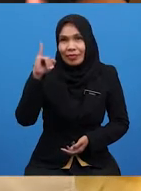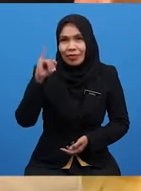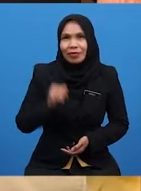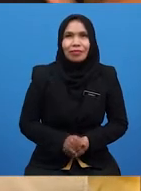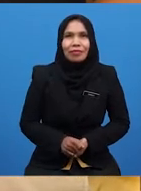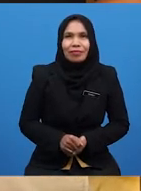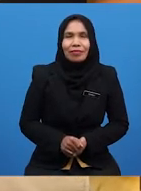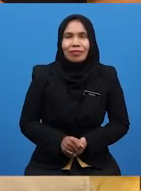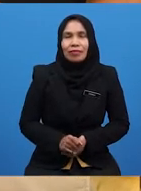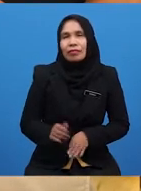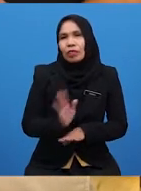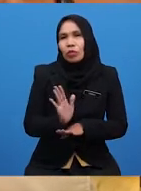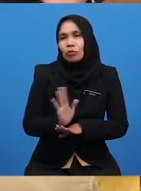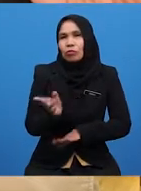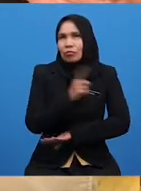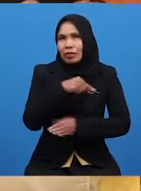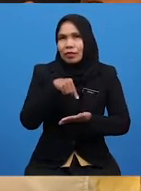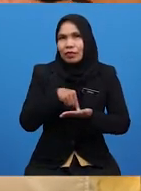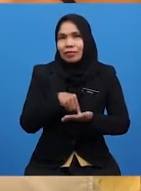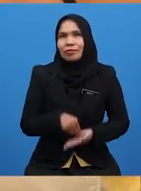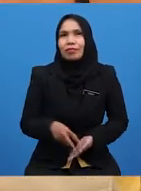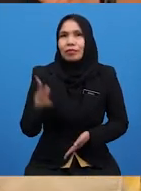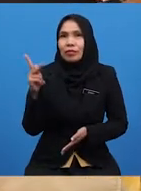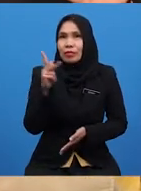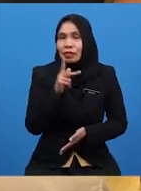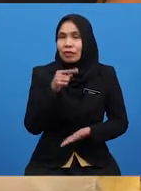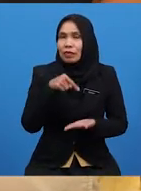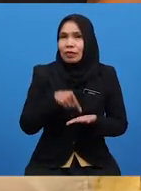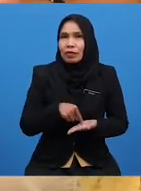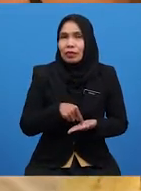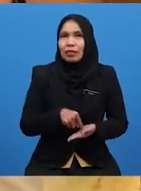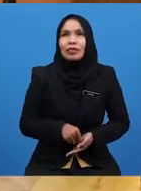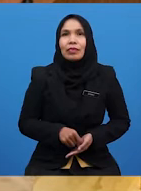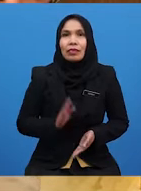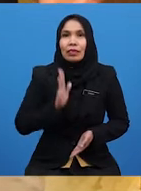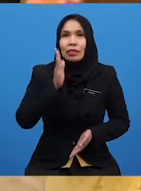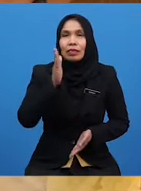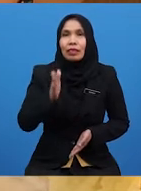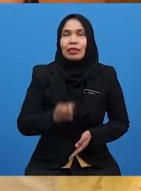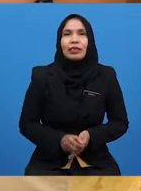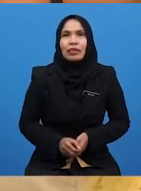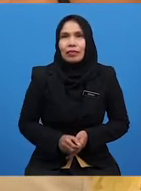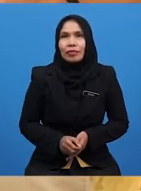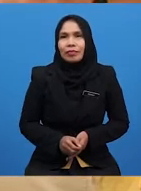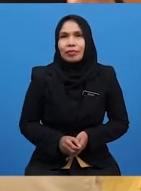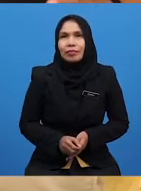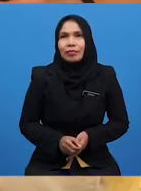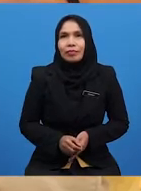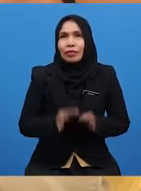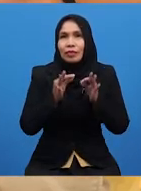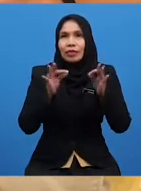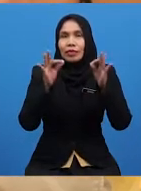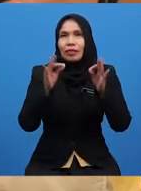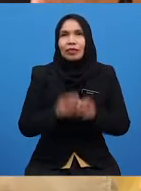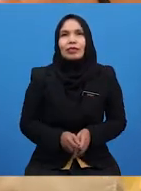agak sibuk sedikit hari ini kali ini kita akan membicarakan berkenaan dengan satu copy cukup menarik itu